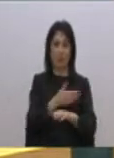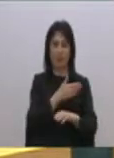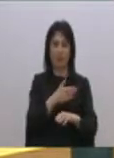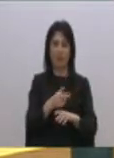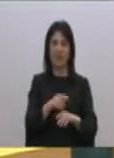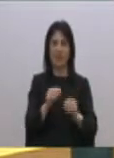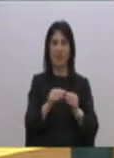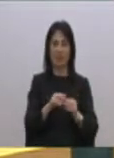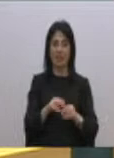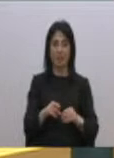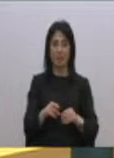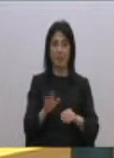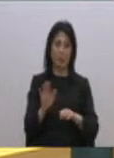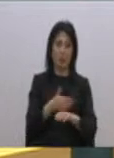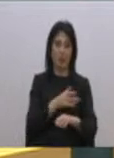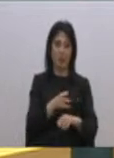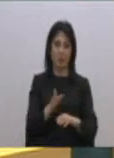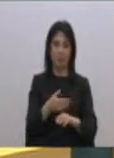ანრი, იგივეს ვიხმარ.